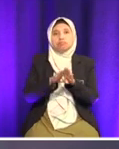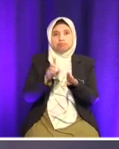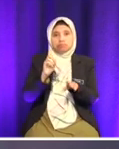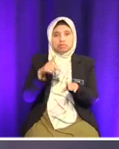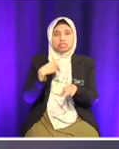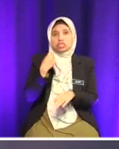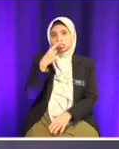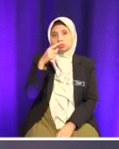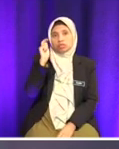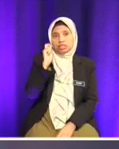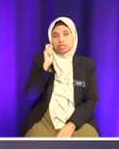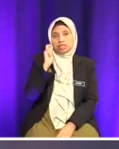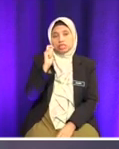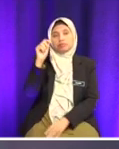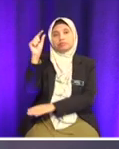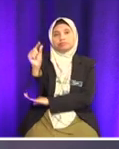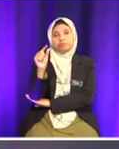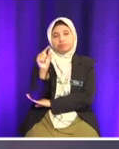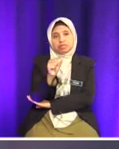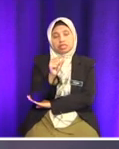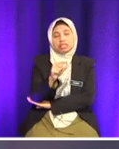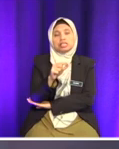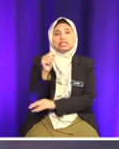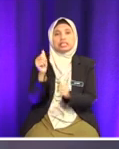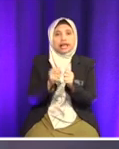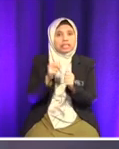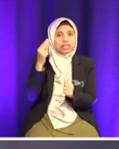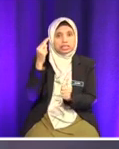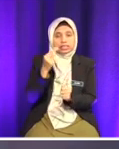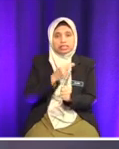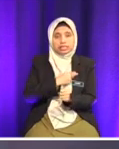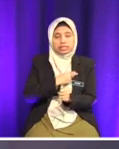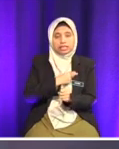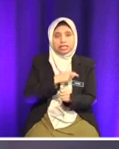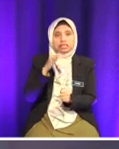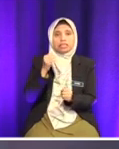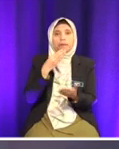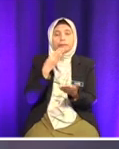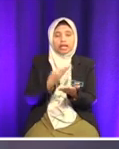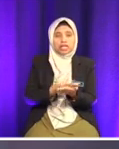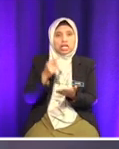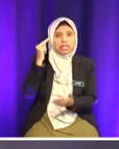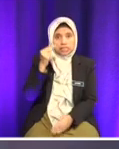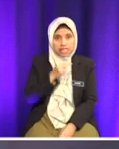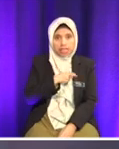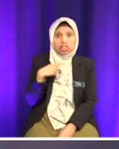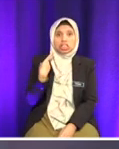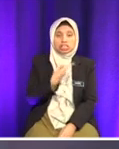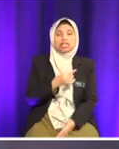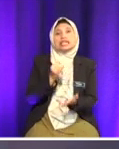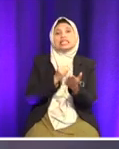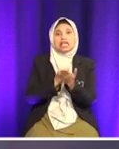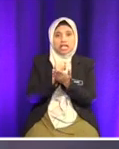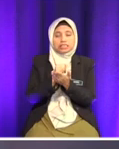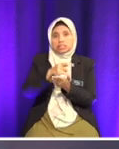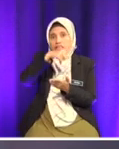kita sebutkan tadi Innamal A'malu binniyyah wa inna Malik kita tuh niat kita itu ikhlas